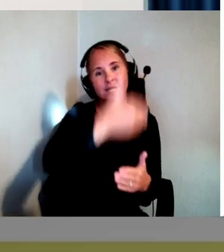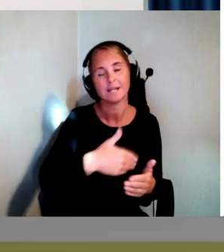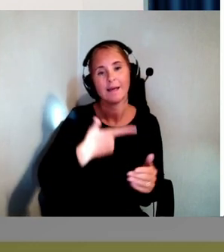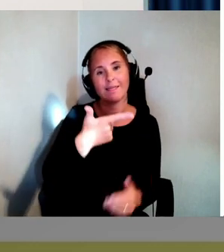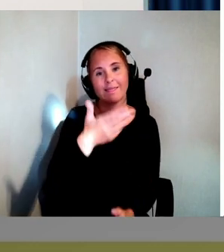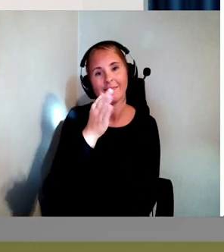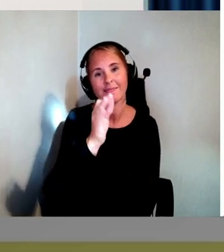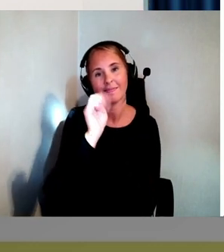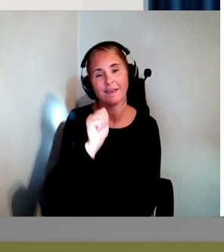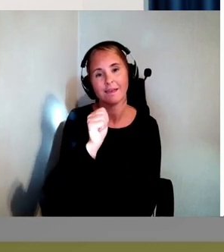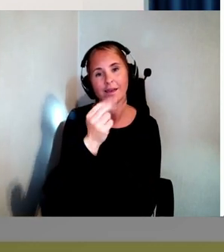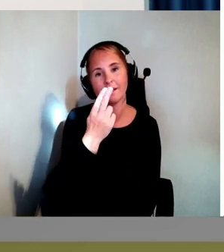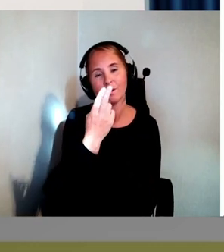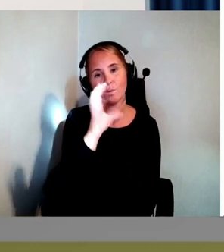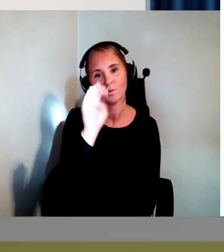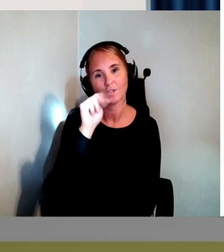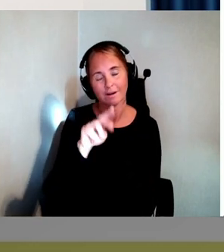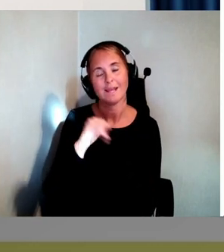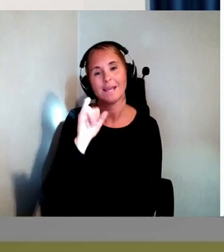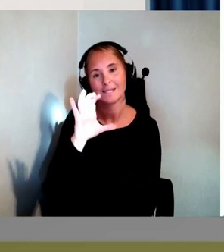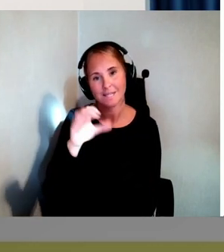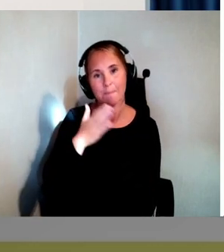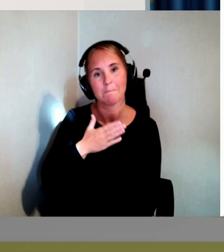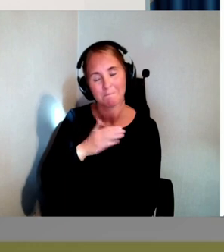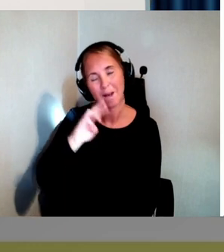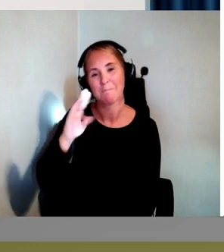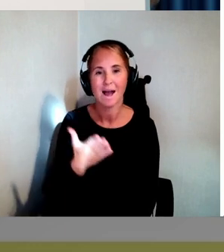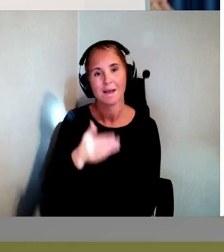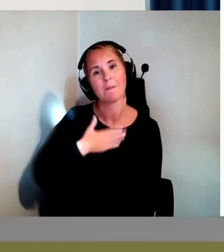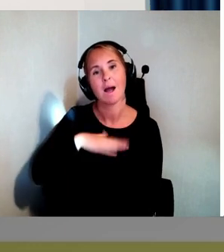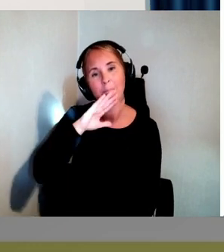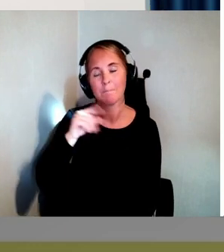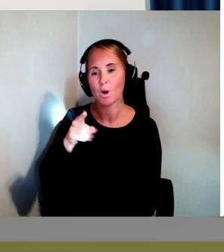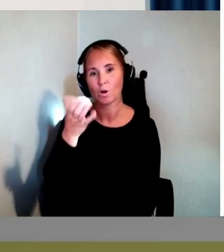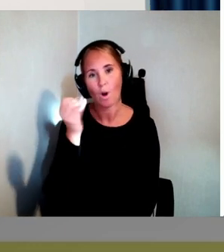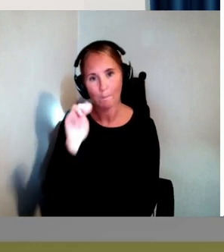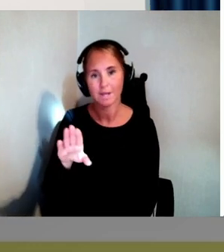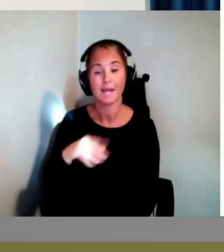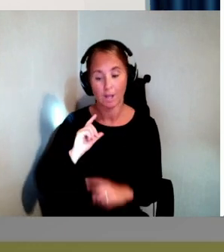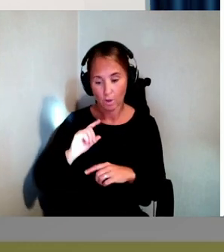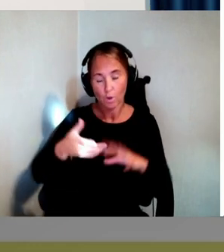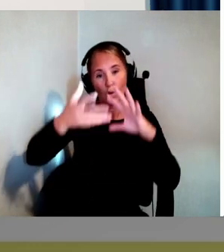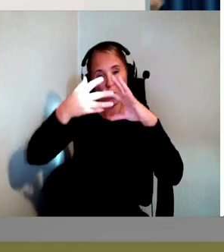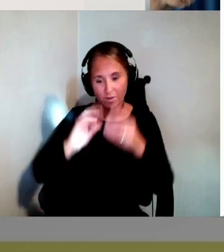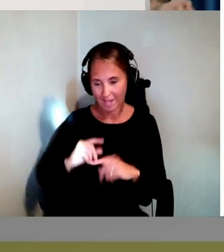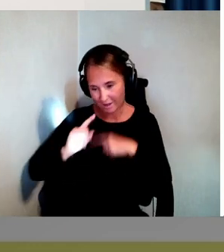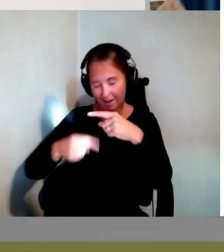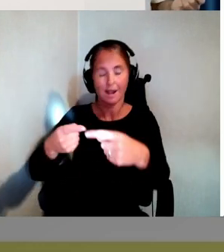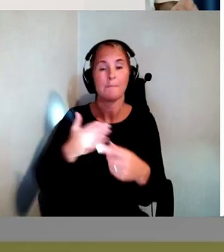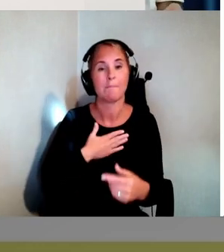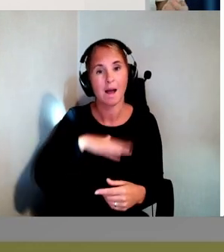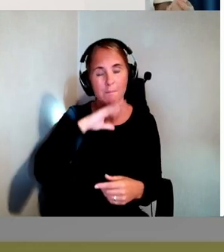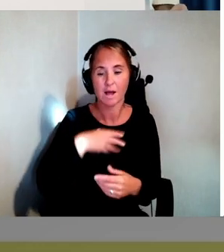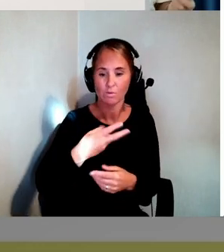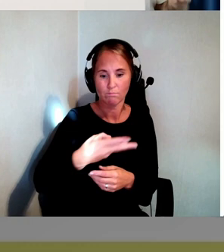my mom.com och det är alltså en utvecklare som tillsammans med sin mamma erbjuder en tjänst där man kan anlita